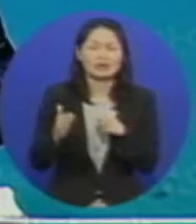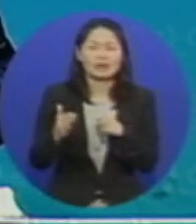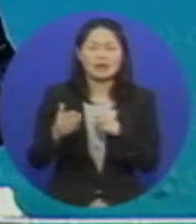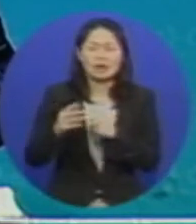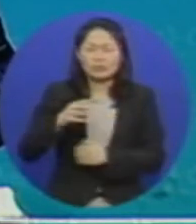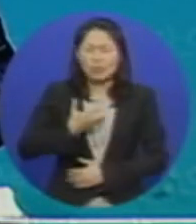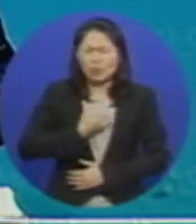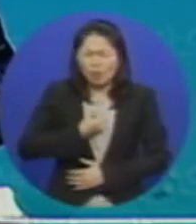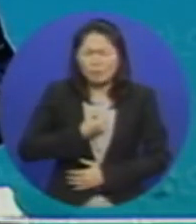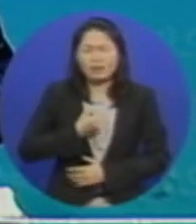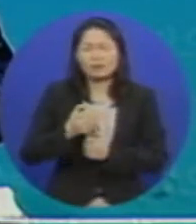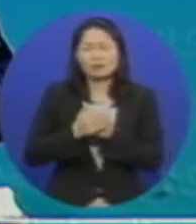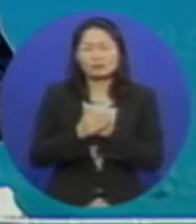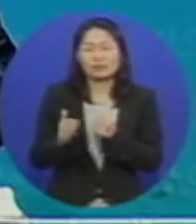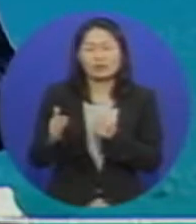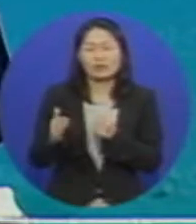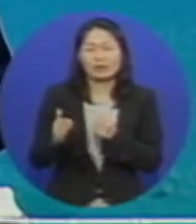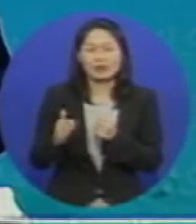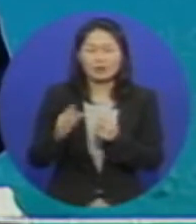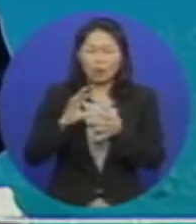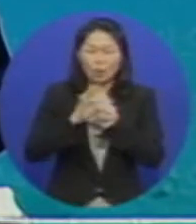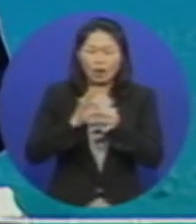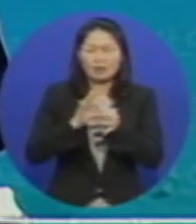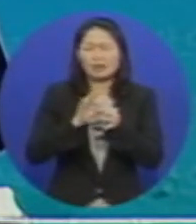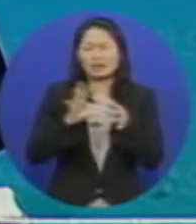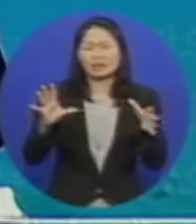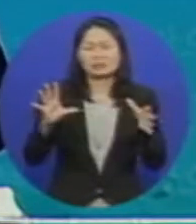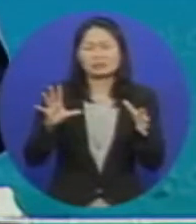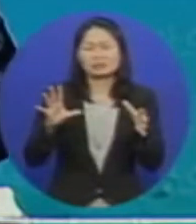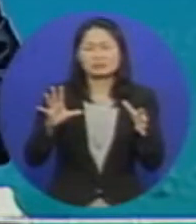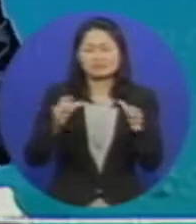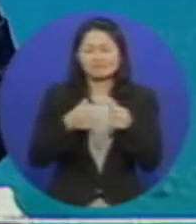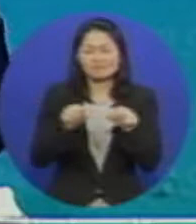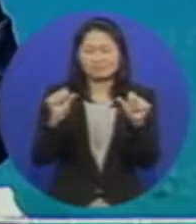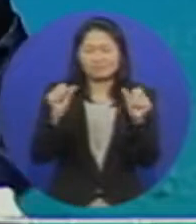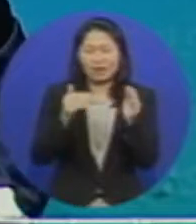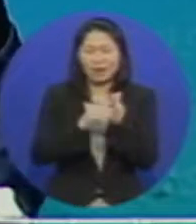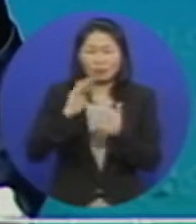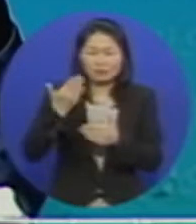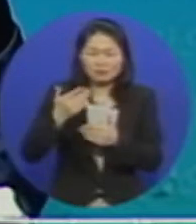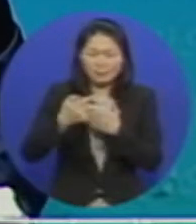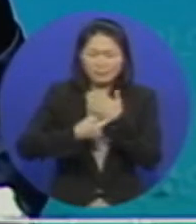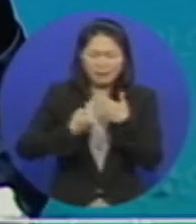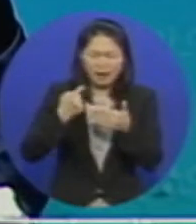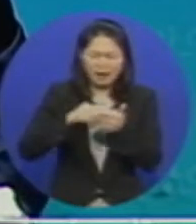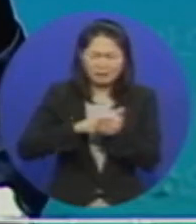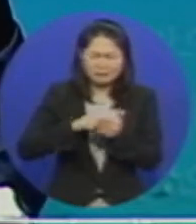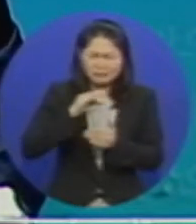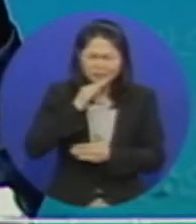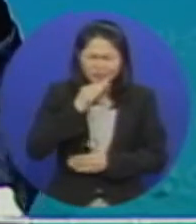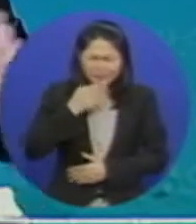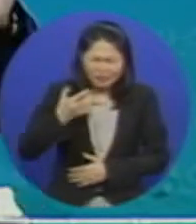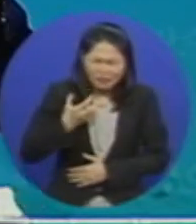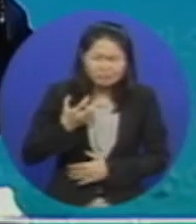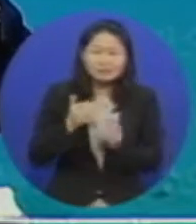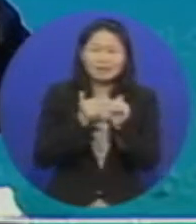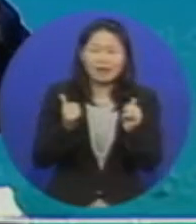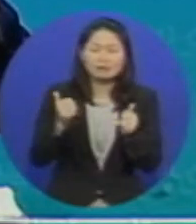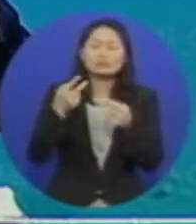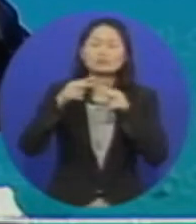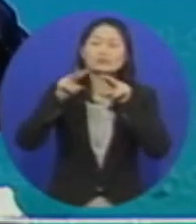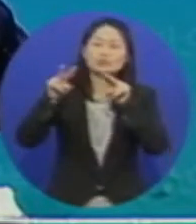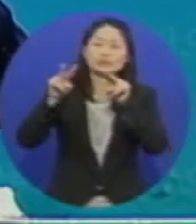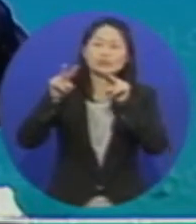원 망또 때문에 관계가 깨어져서 마음에 그냥 갈가리 찢어 지신 분 주님을 바라